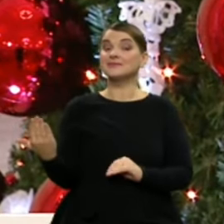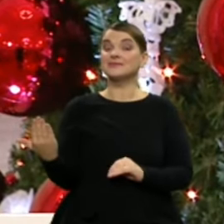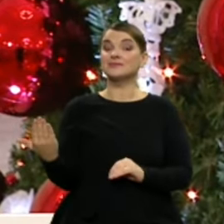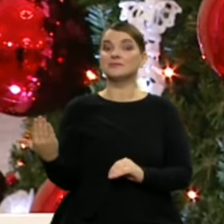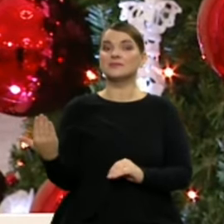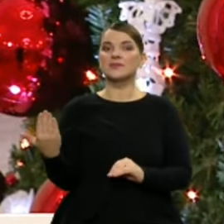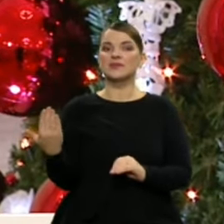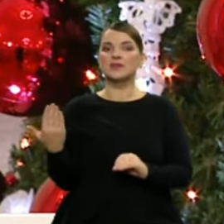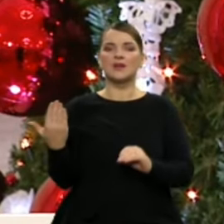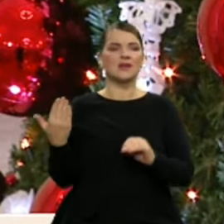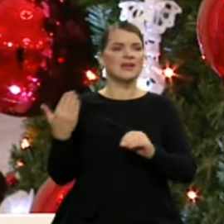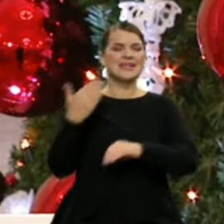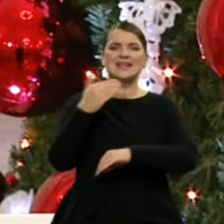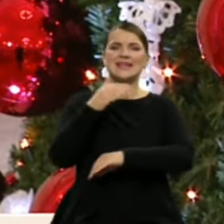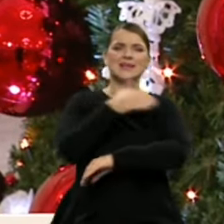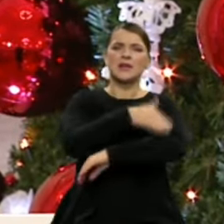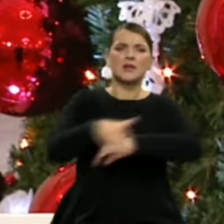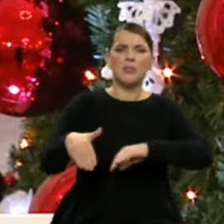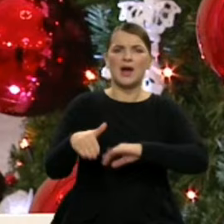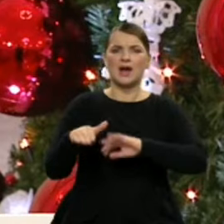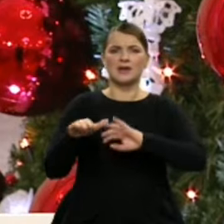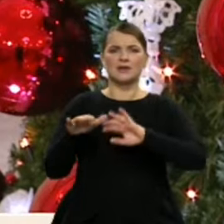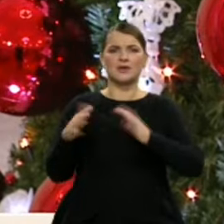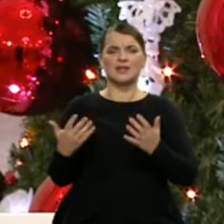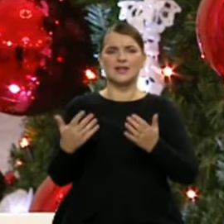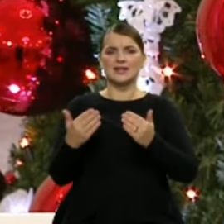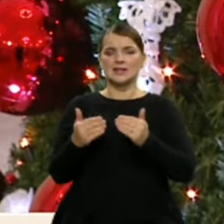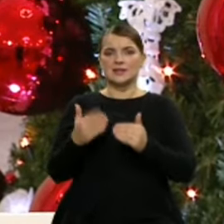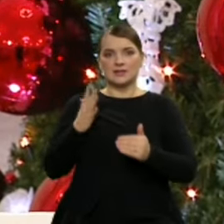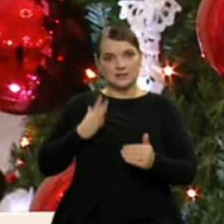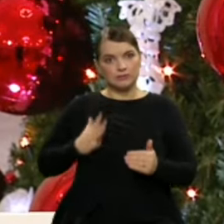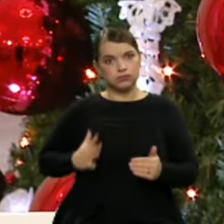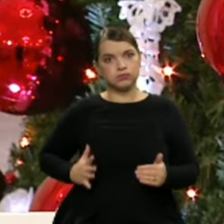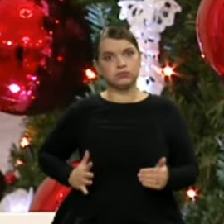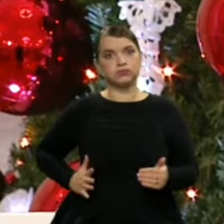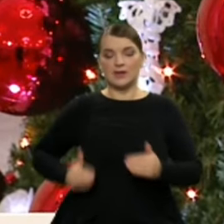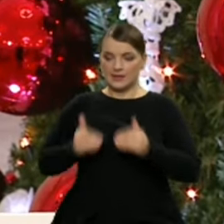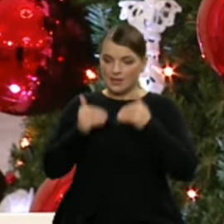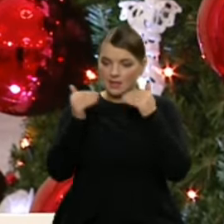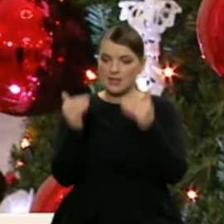Nu, tas ribas teko kiekvieną dieną peržengti, kantrybės ribas,